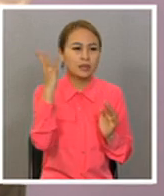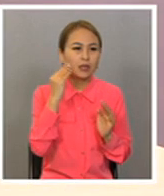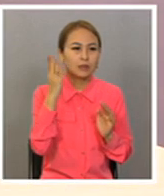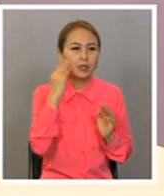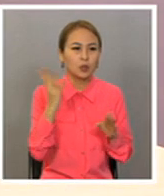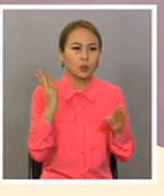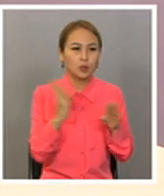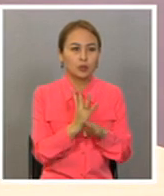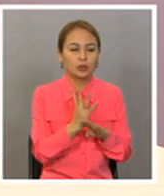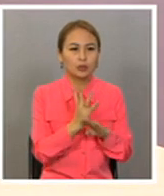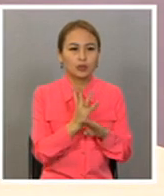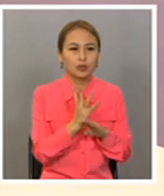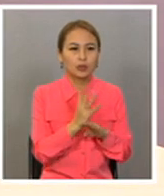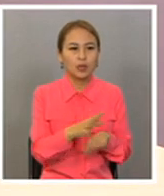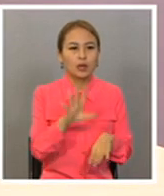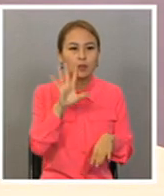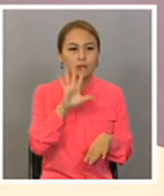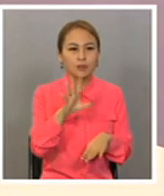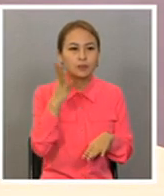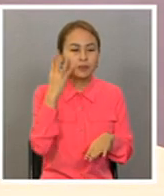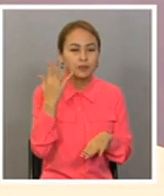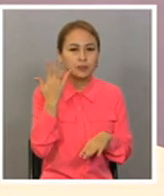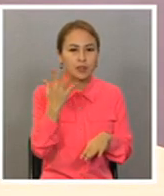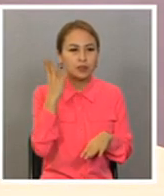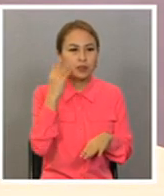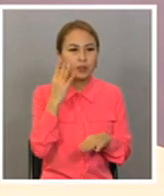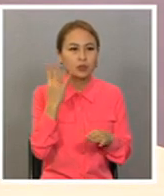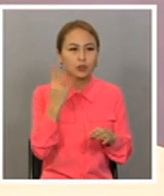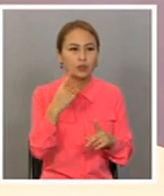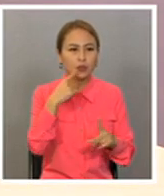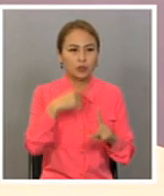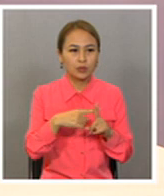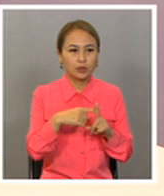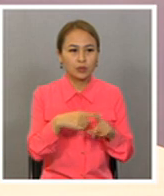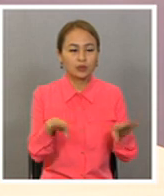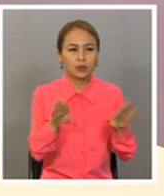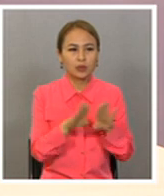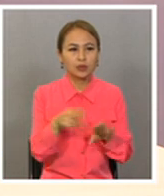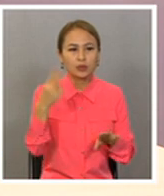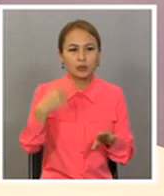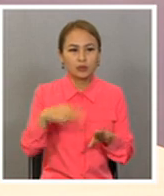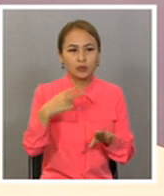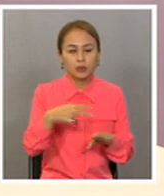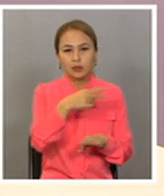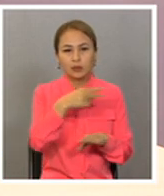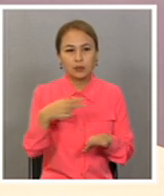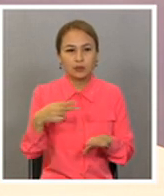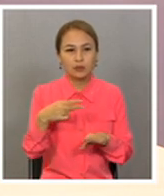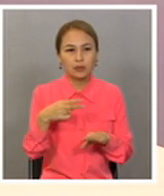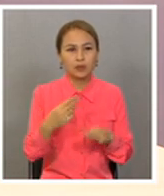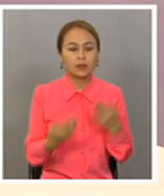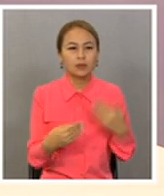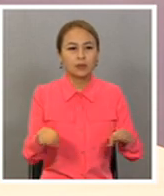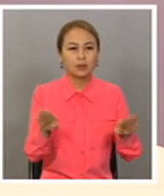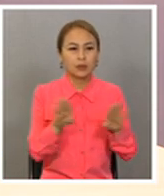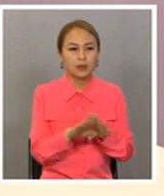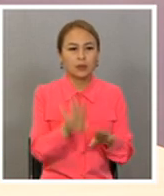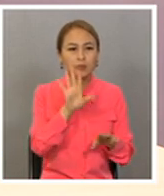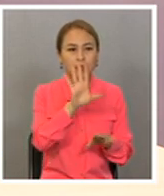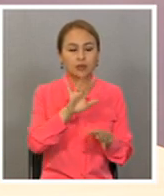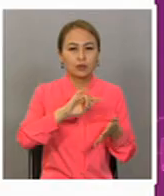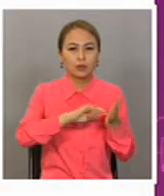рет. 5 алманы 4 рет қосқанда мәні 20-ға тең. Демек, 5-ті